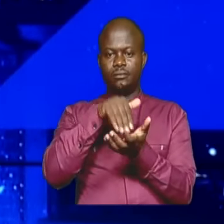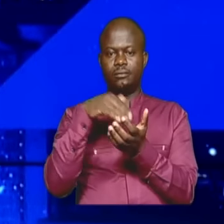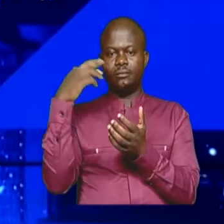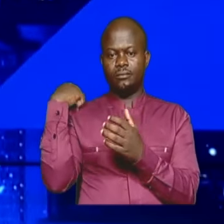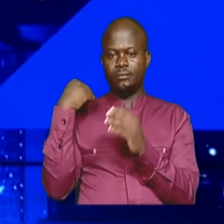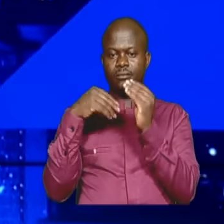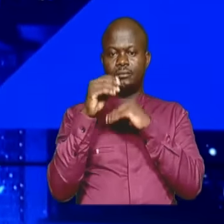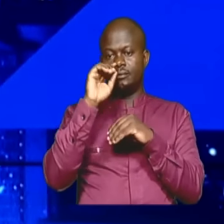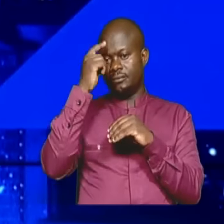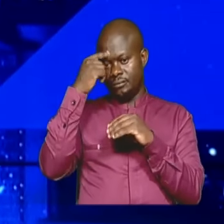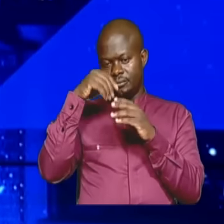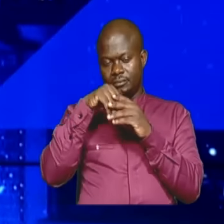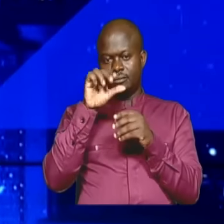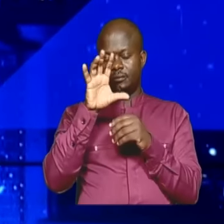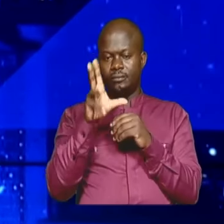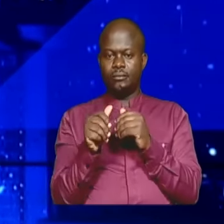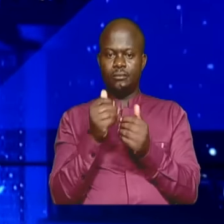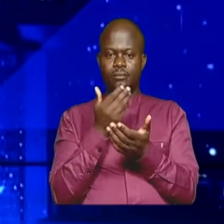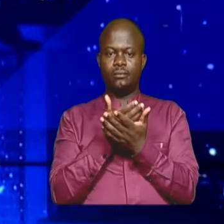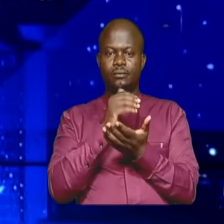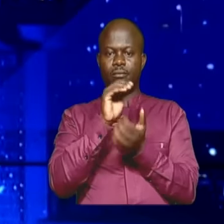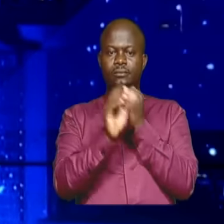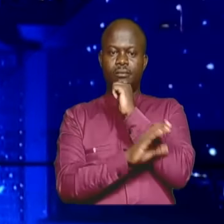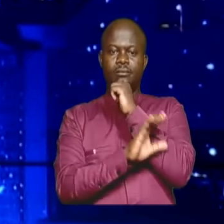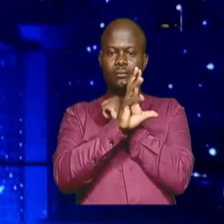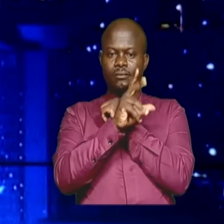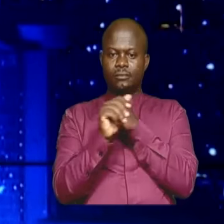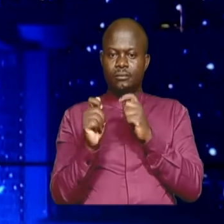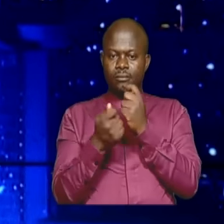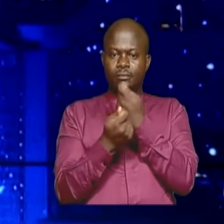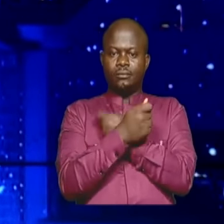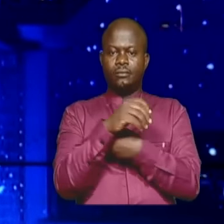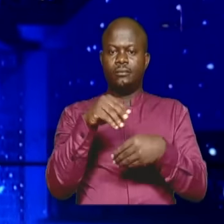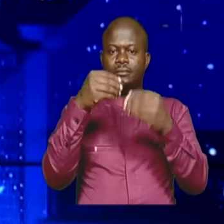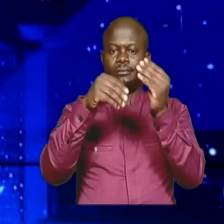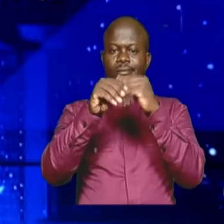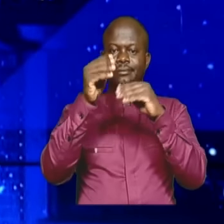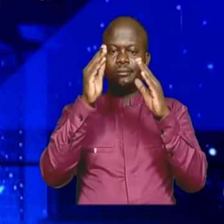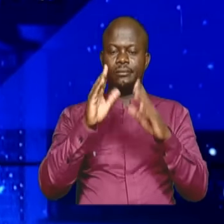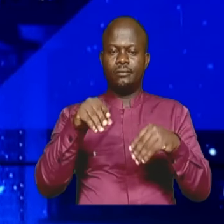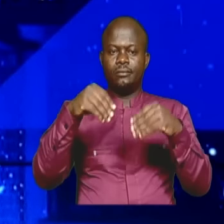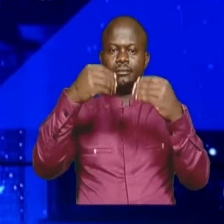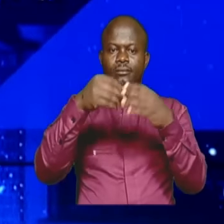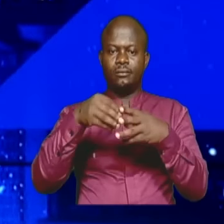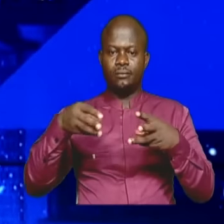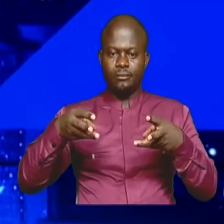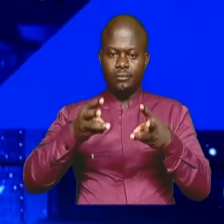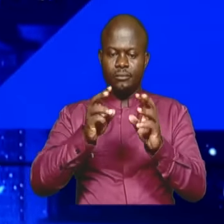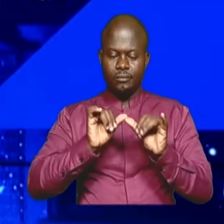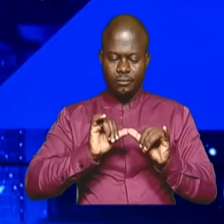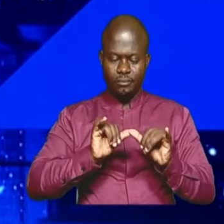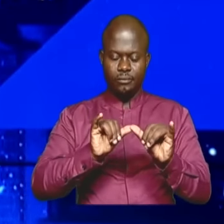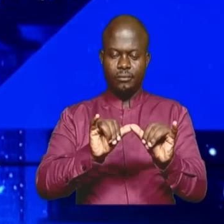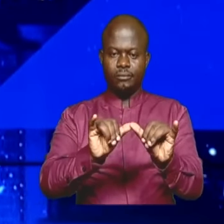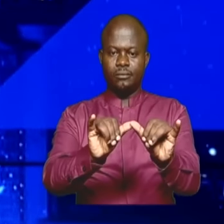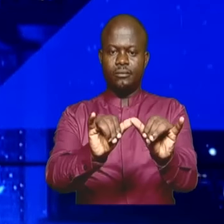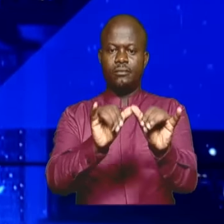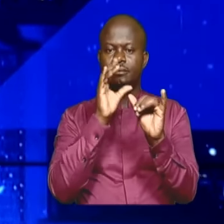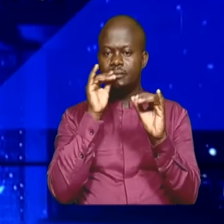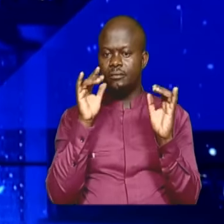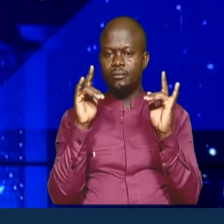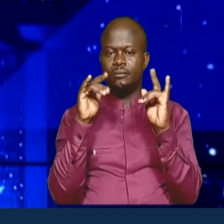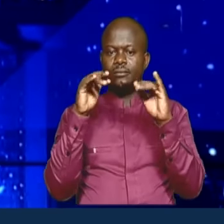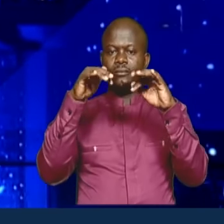amasoko ya leta muri Afrika rirasaba ibihugu bya Afrika guhindura imitangire y'amasoko akajya atangwa mu buryo burambye. Ibi byavugiwe mu nteko